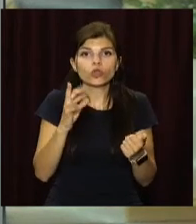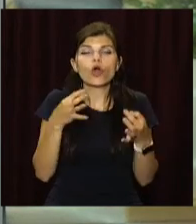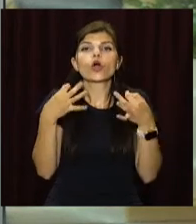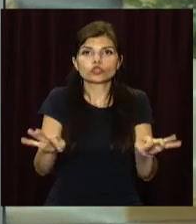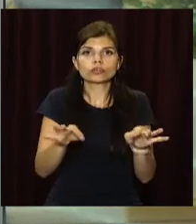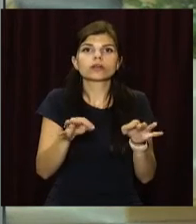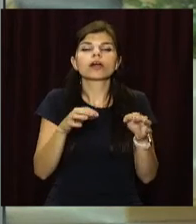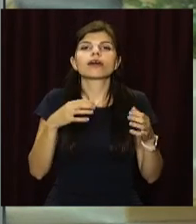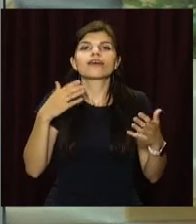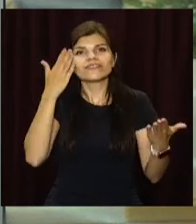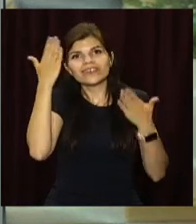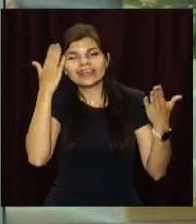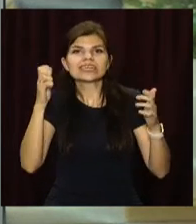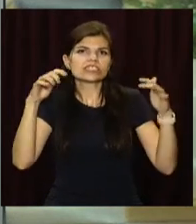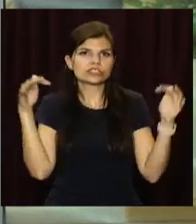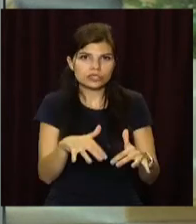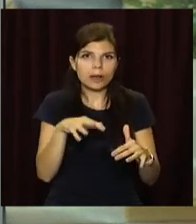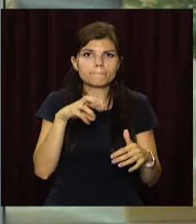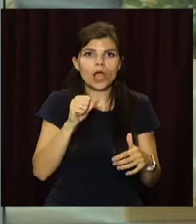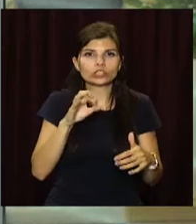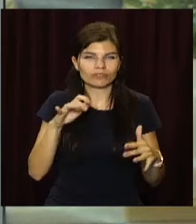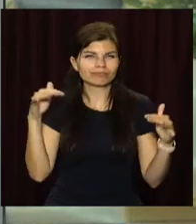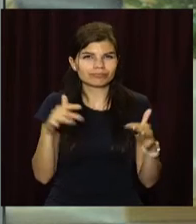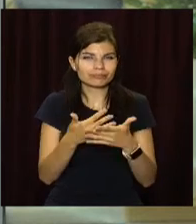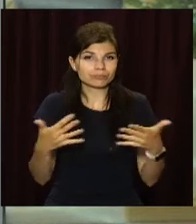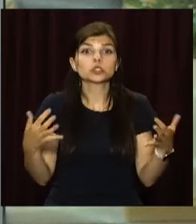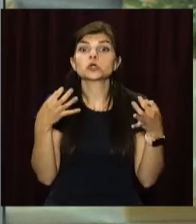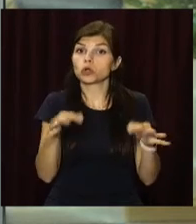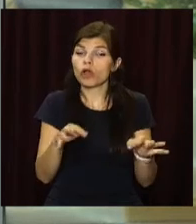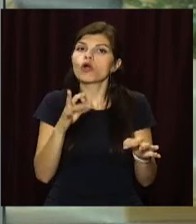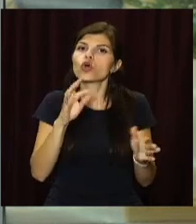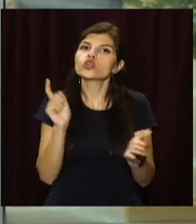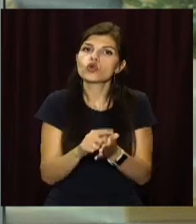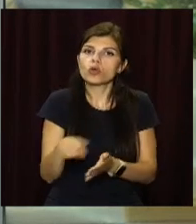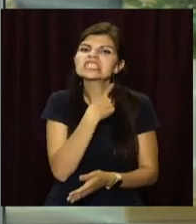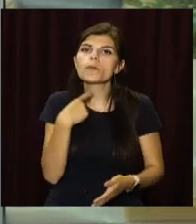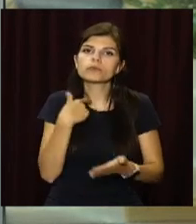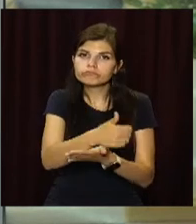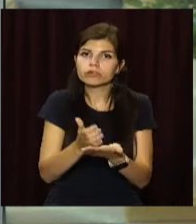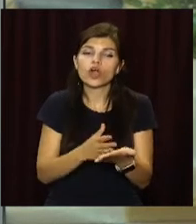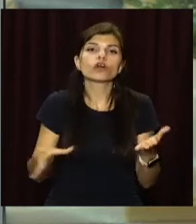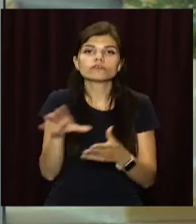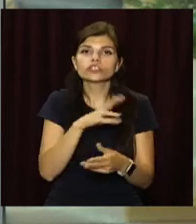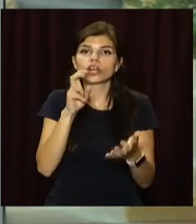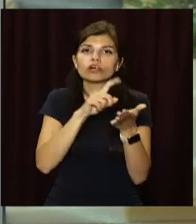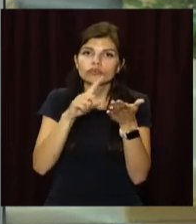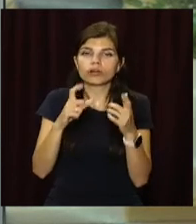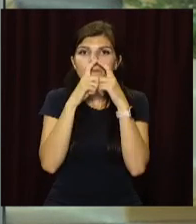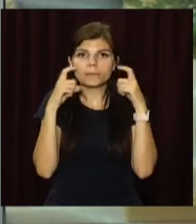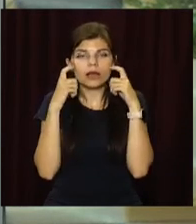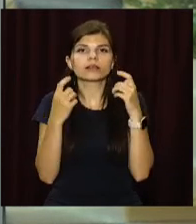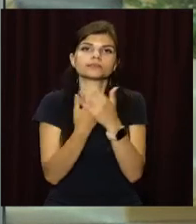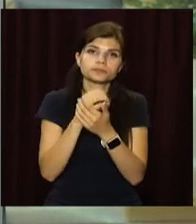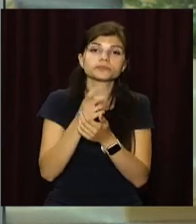проводити розважальні та масові заходи. Однак організатори мають забезпечити учасників всіма засобами захисту. Ті ж,